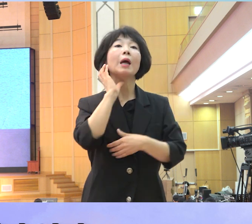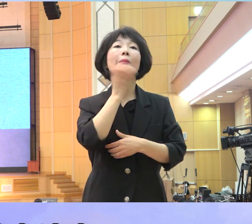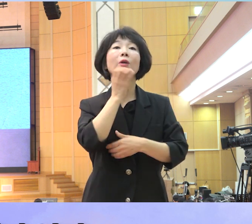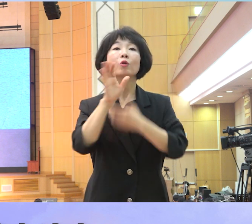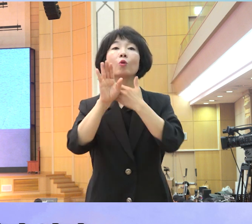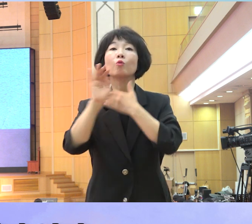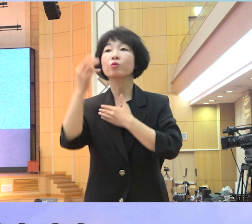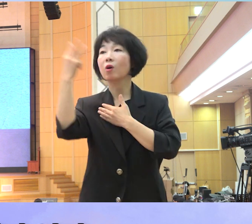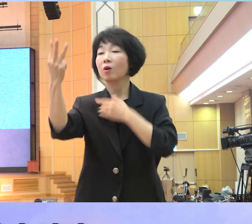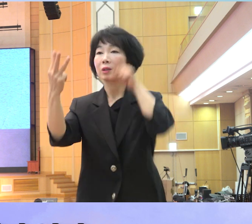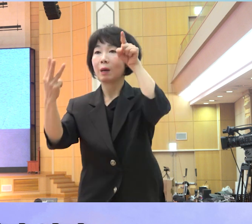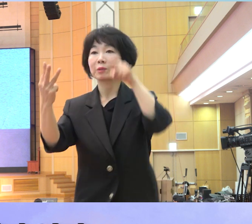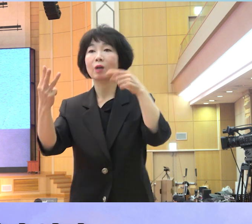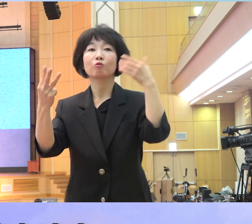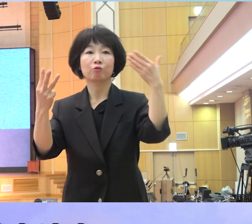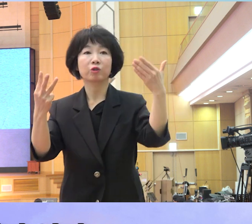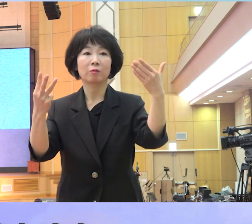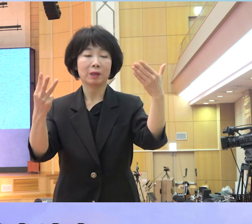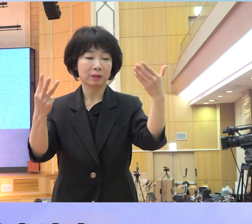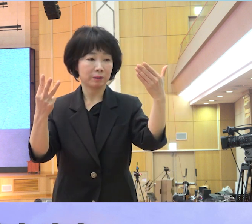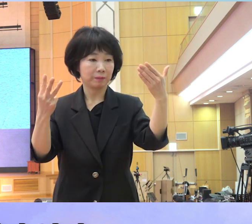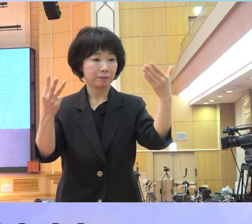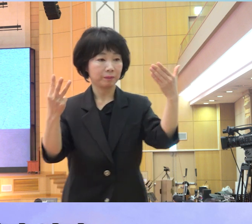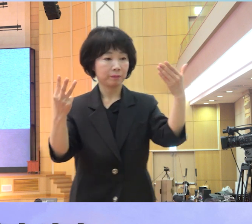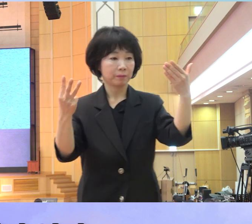한번 찾아보겠습니다.